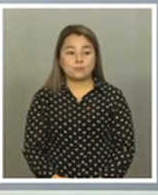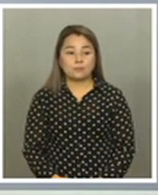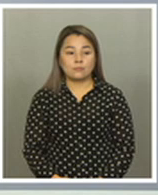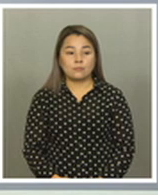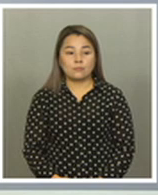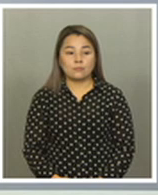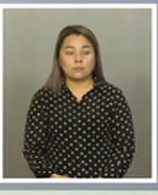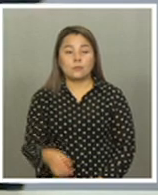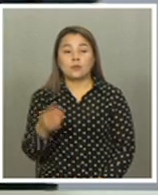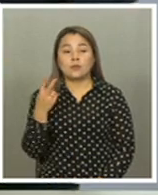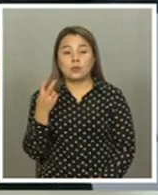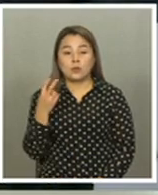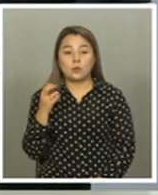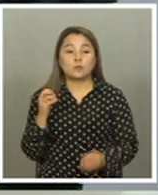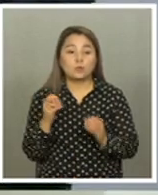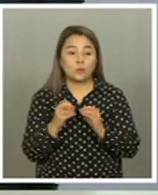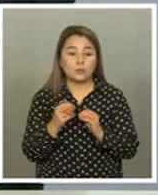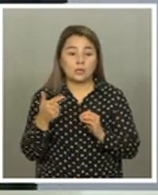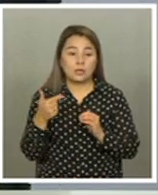Массасы 210 грамм.